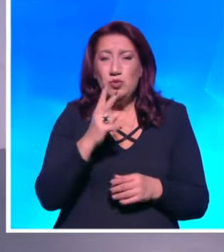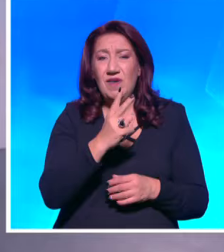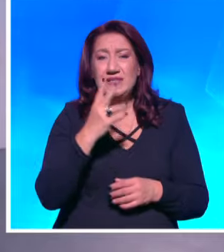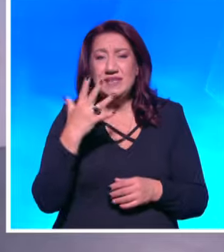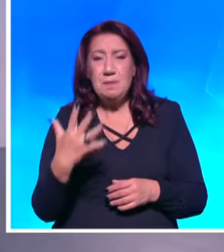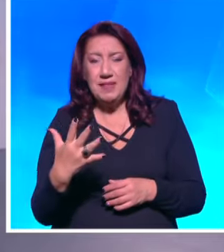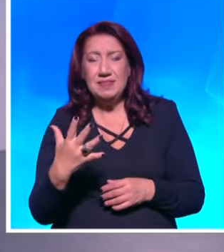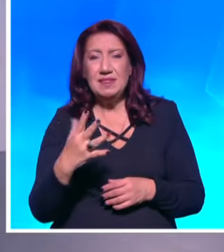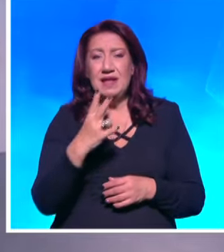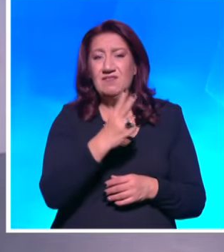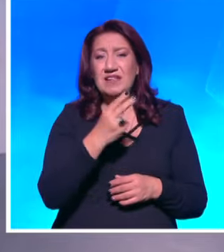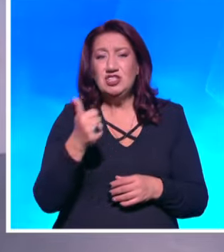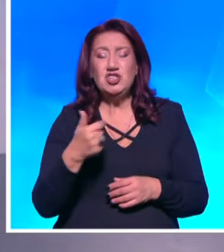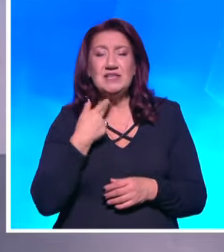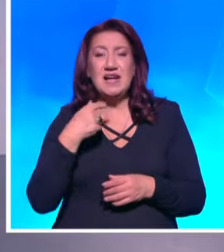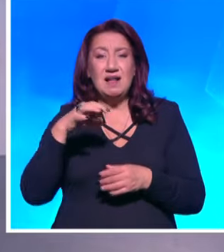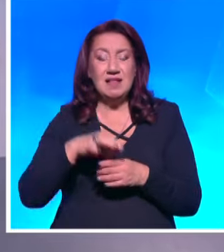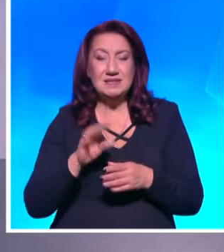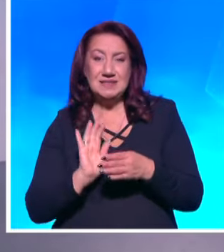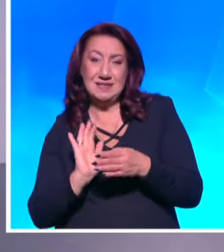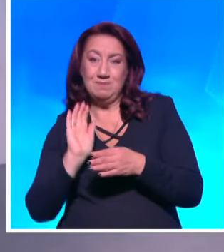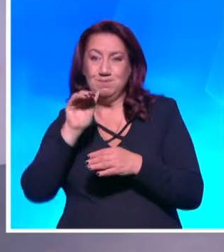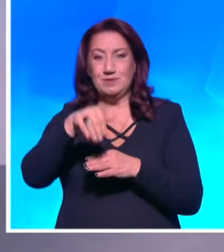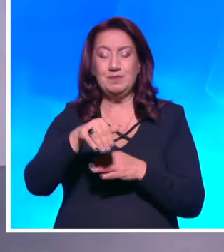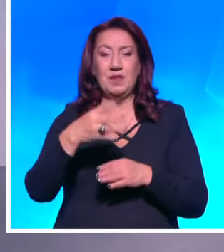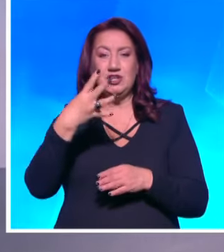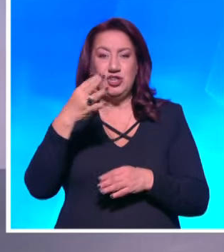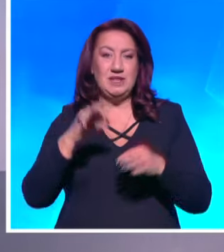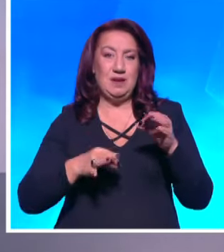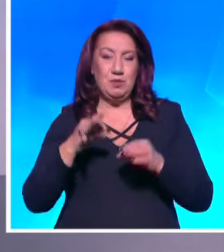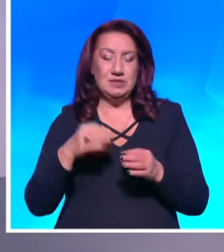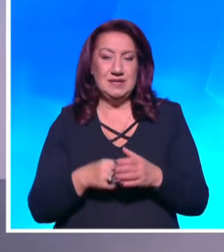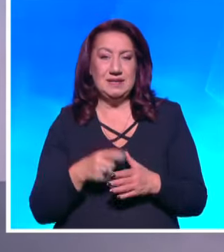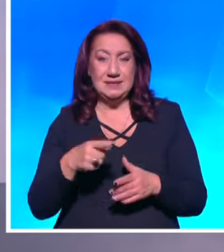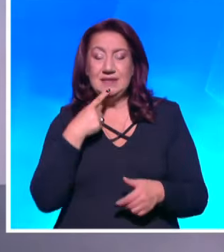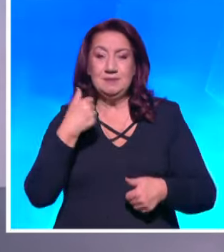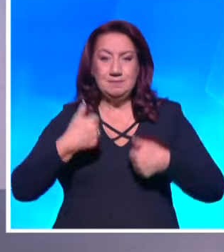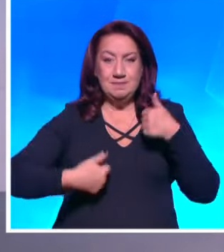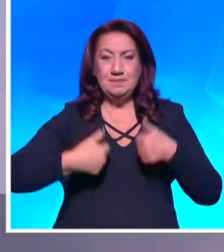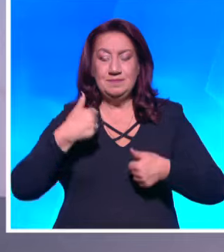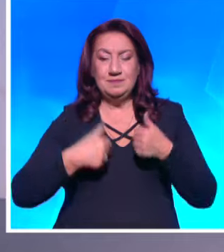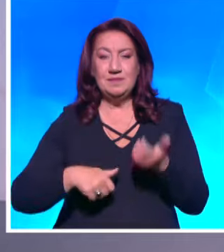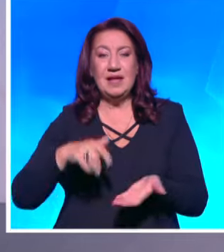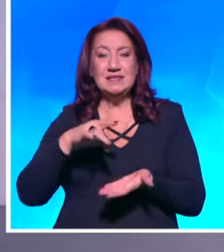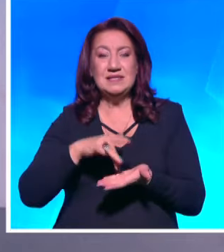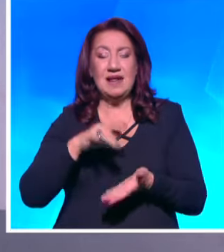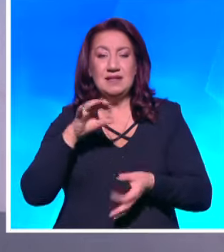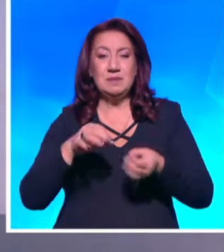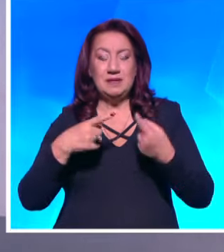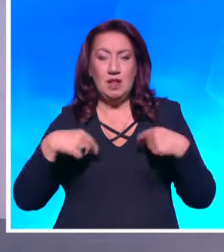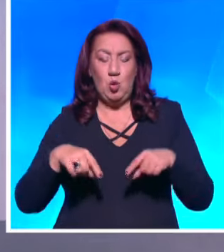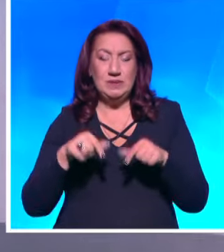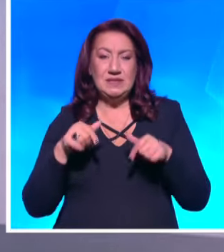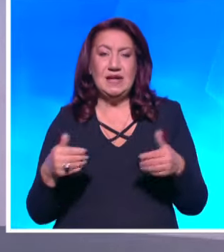25-26 гласа, за да прескочат 4% бариера. Заради тази оспорвана битка, Централната избирателна комисия тази вечер